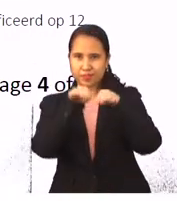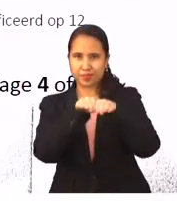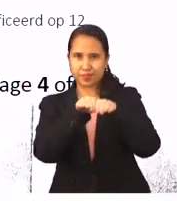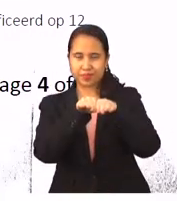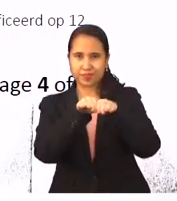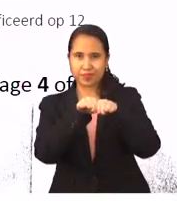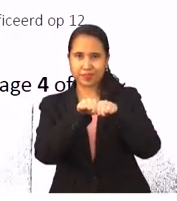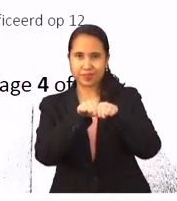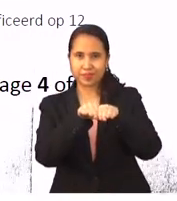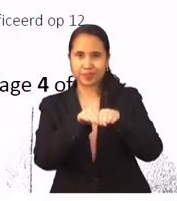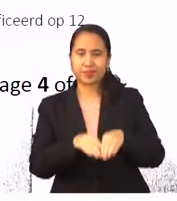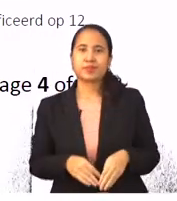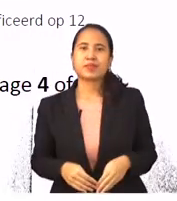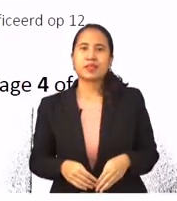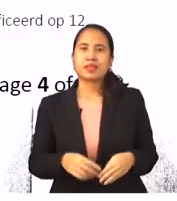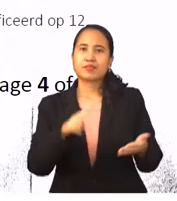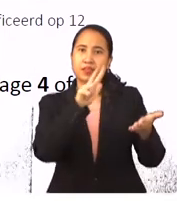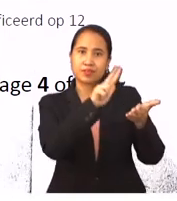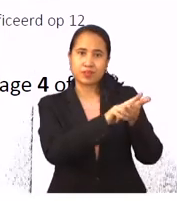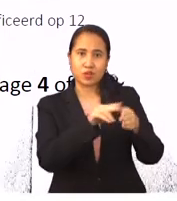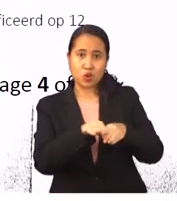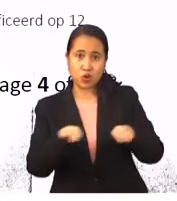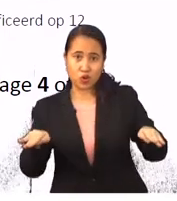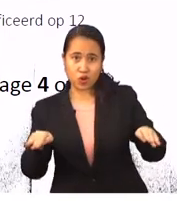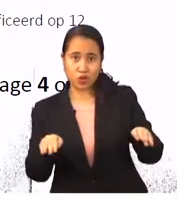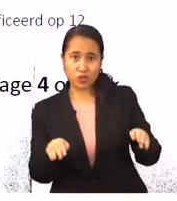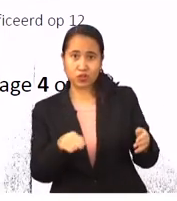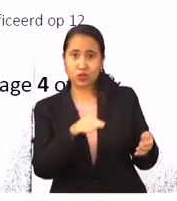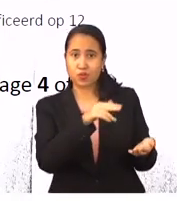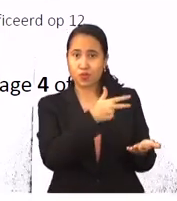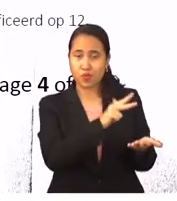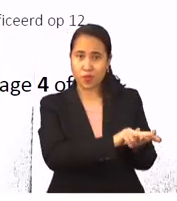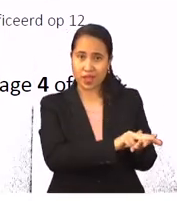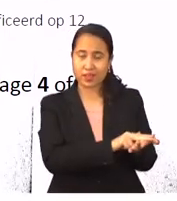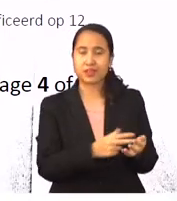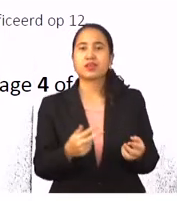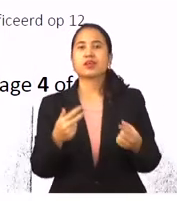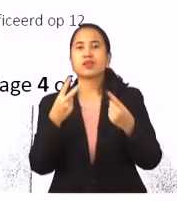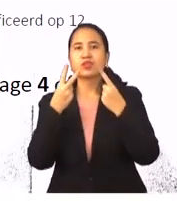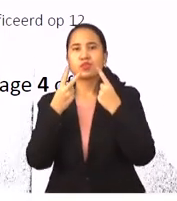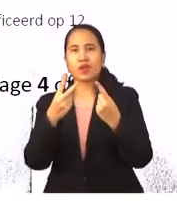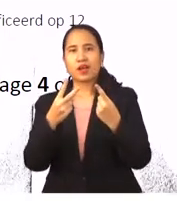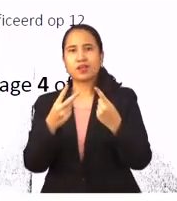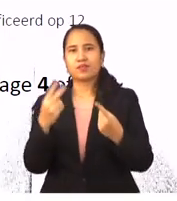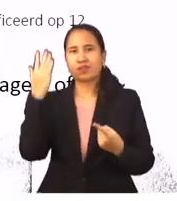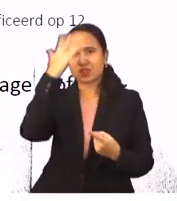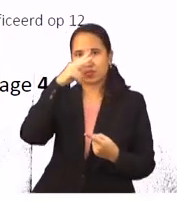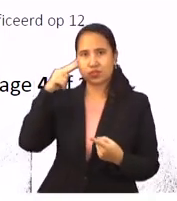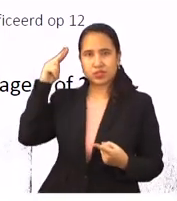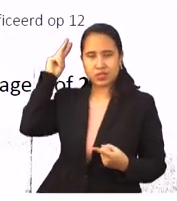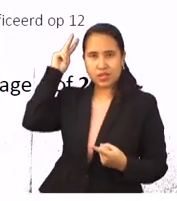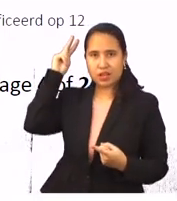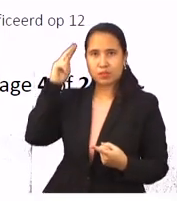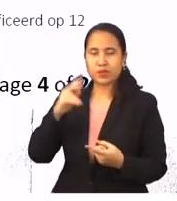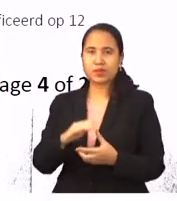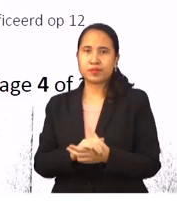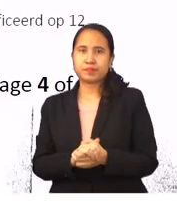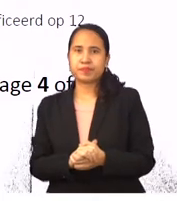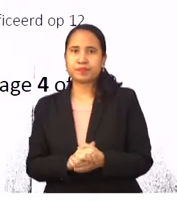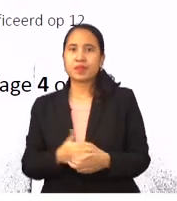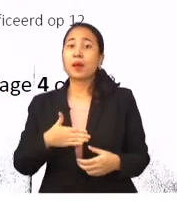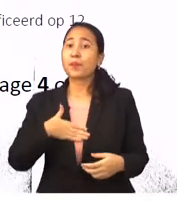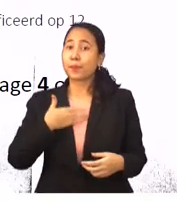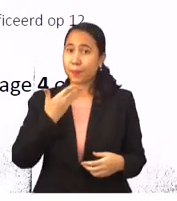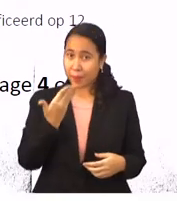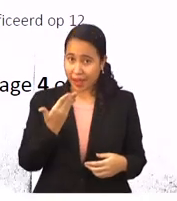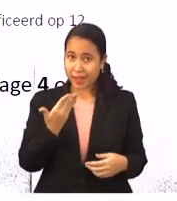artikel 144 lid 2 van de Grondwet, CQ artikel 12 leden 1 en 4 van de wet Constitutioneel Hof, bevoegd om